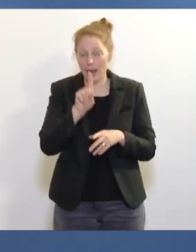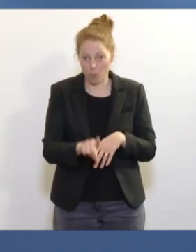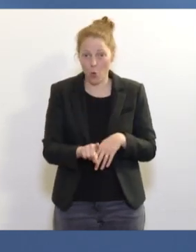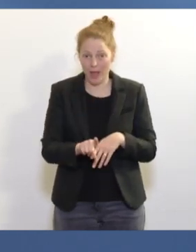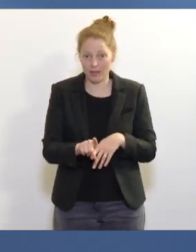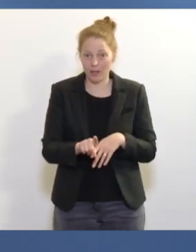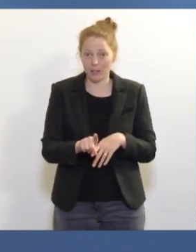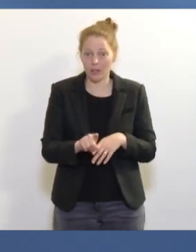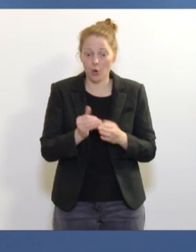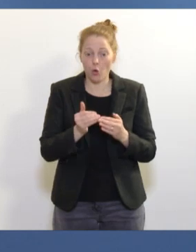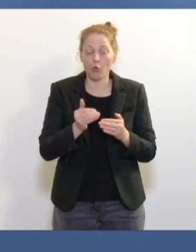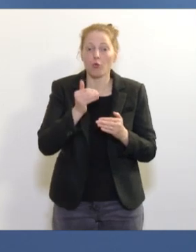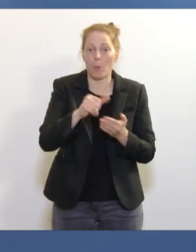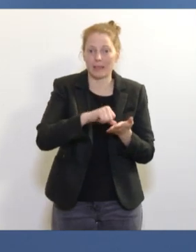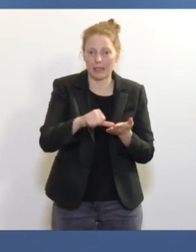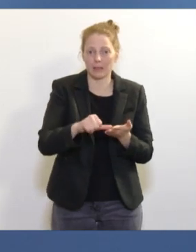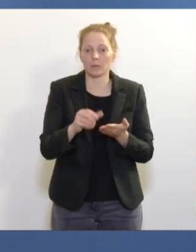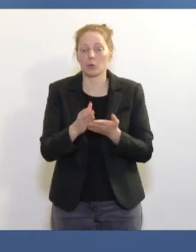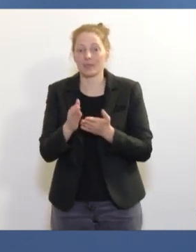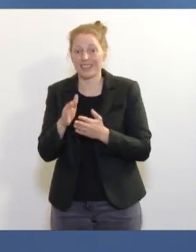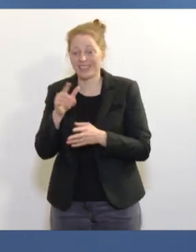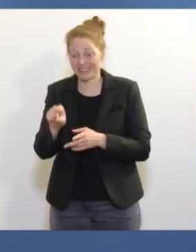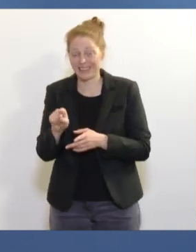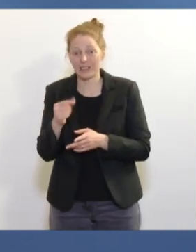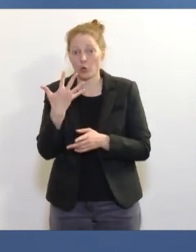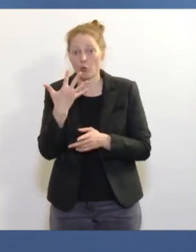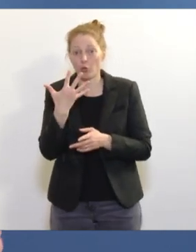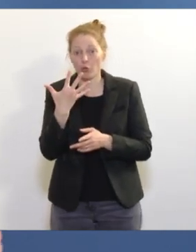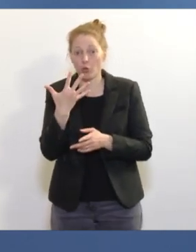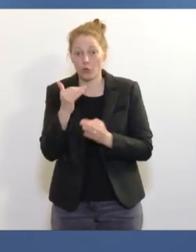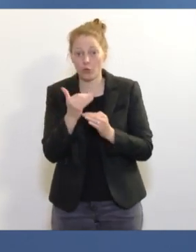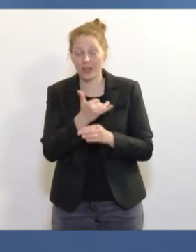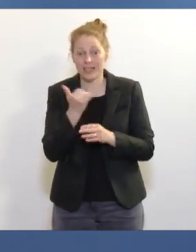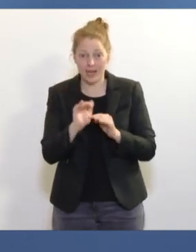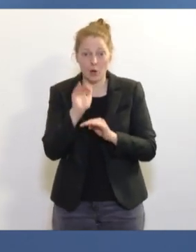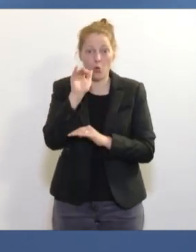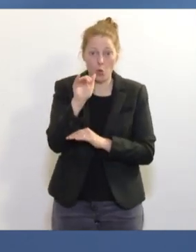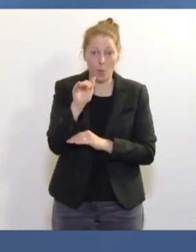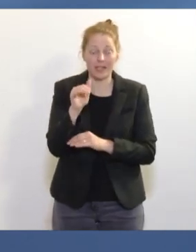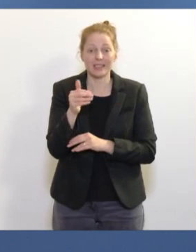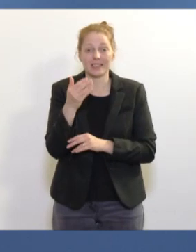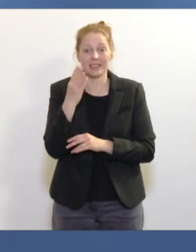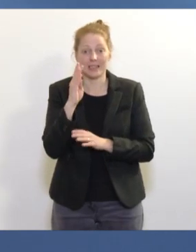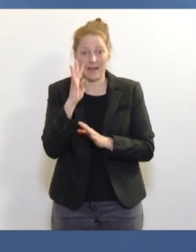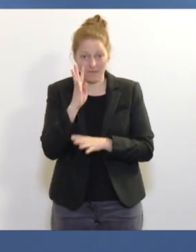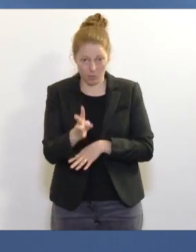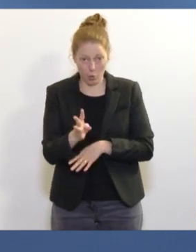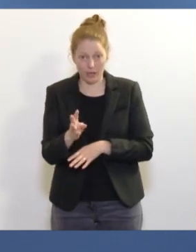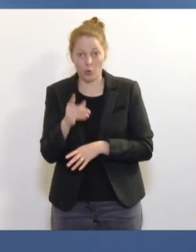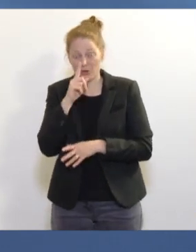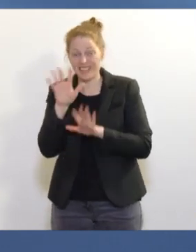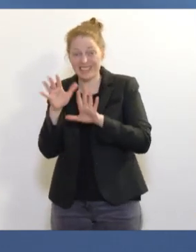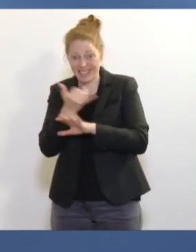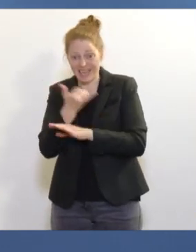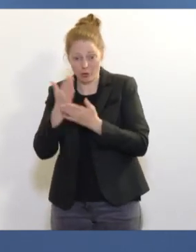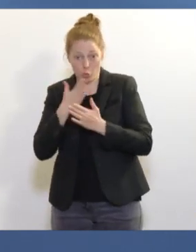über 5 Jahre ist, als es sogar 4 Monate, aber wenn es über 10 Jahre ist, wenn es richtig am Kopf ist, sind es sogar 6 Monate, die Präavis